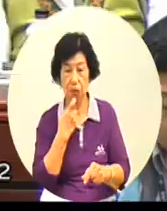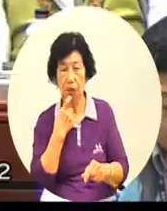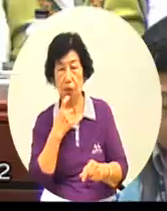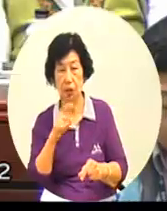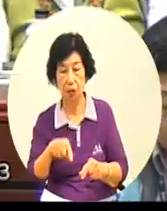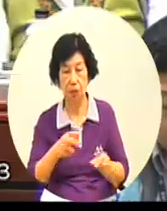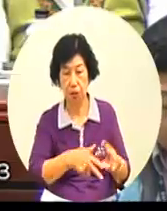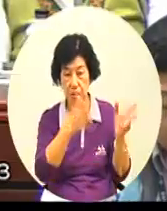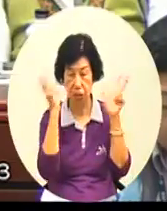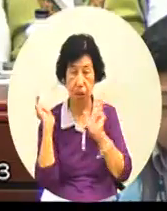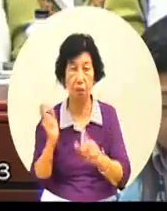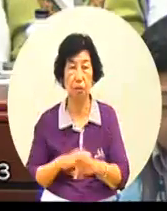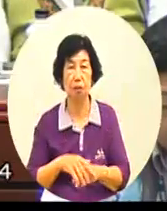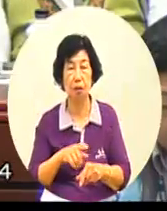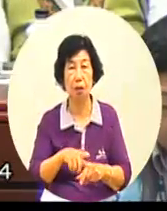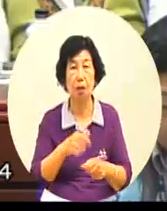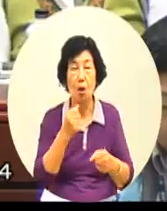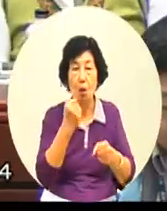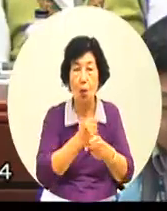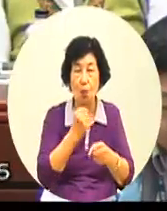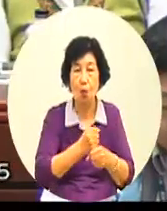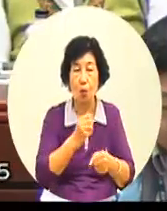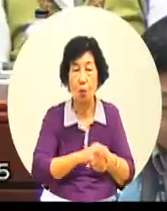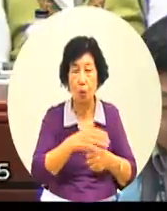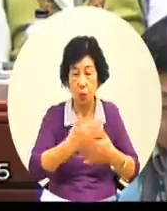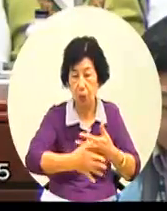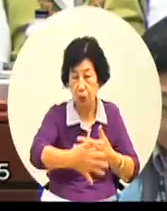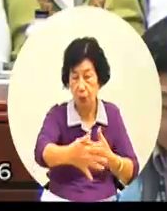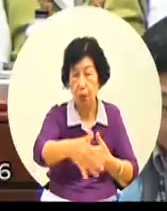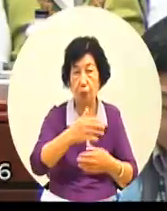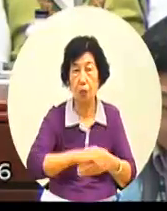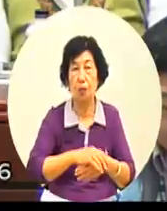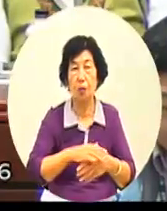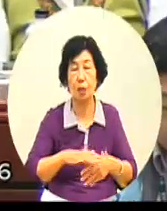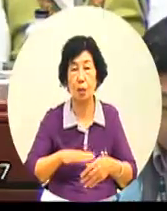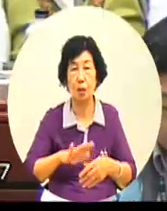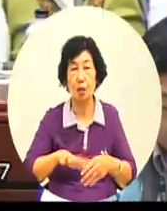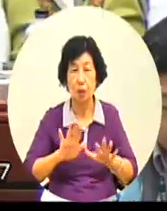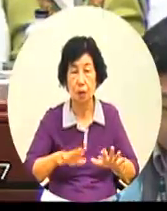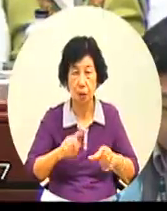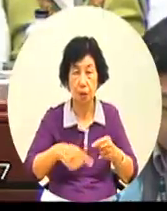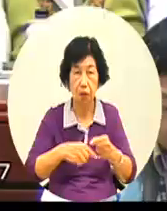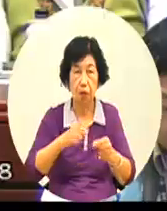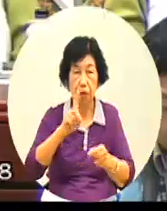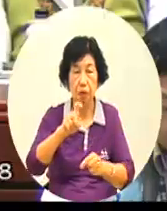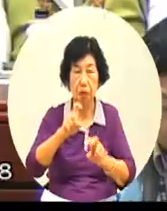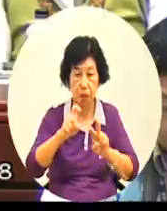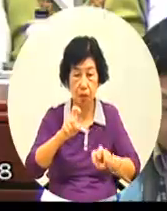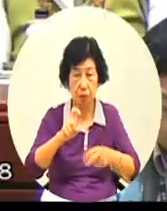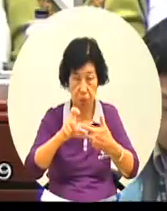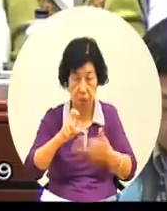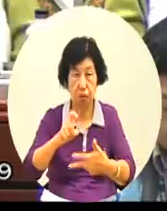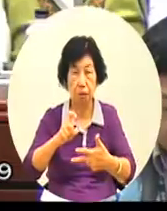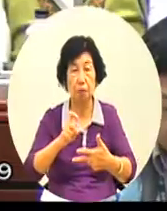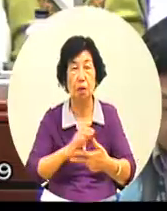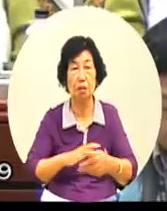们持续在修正计划再送中央审议，那我们在10月27再把修正的计